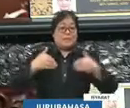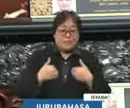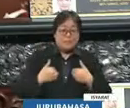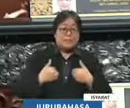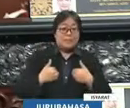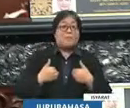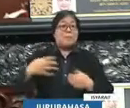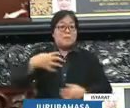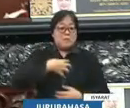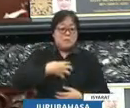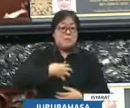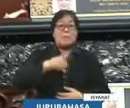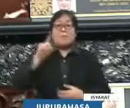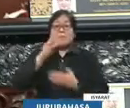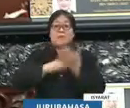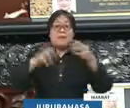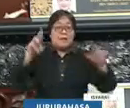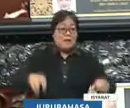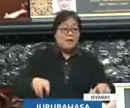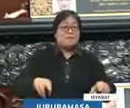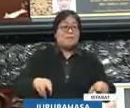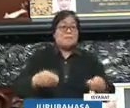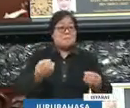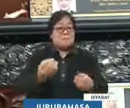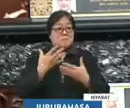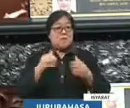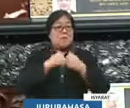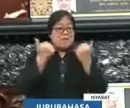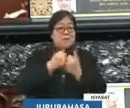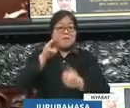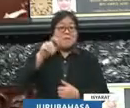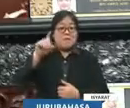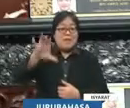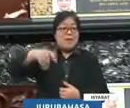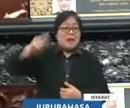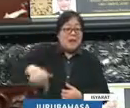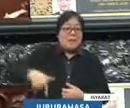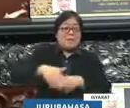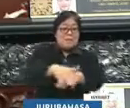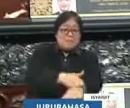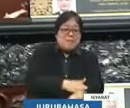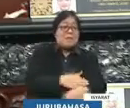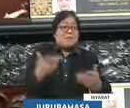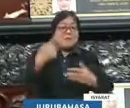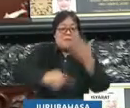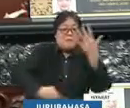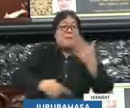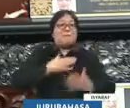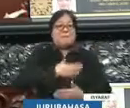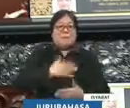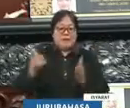ada pungutan di Pademangan rakyat yang mengatakan ejeksi debu Amerika Ini lambat seluruh macam-macam Nak lagi